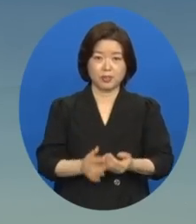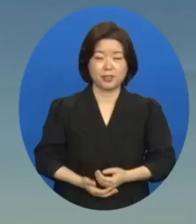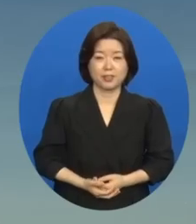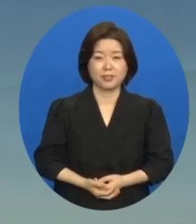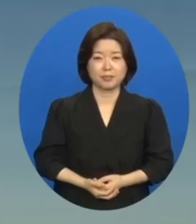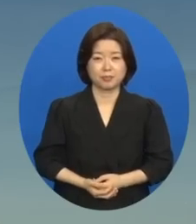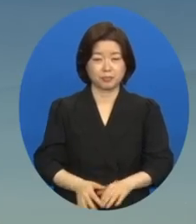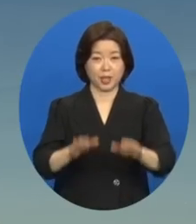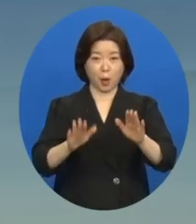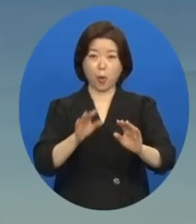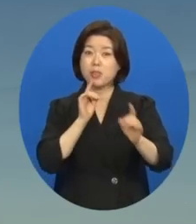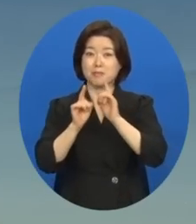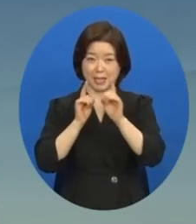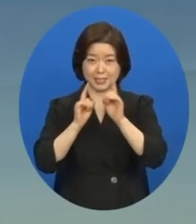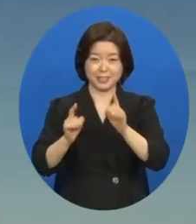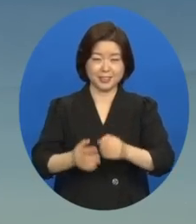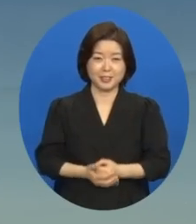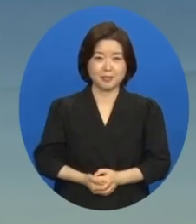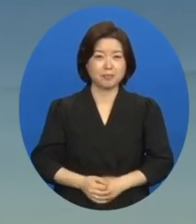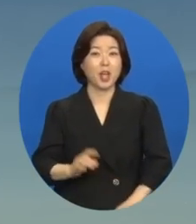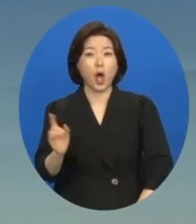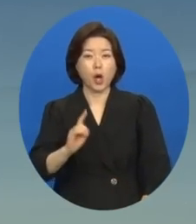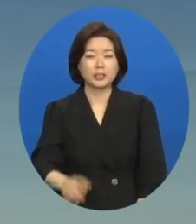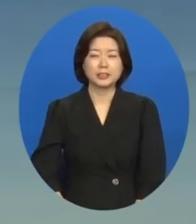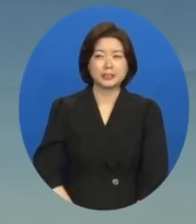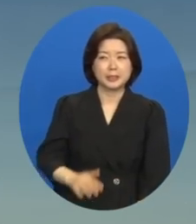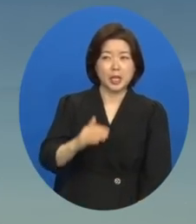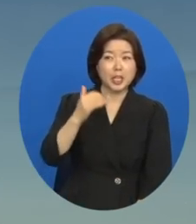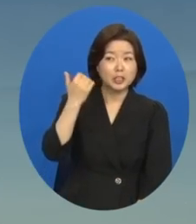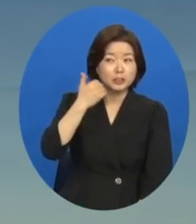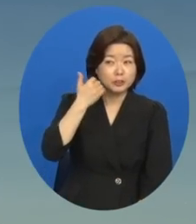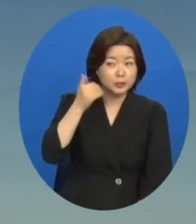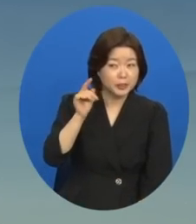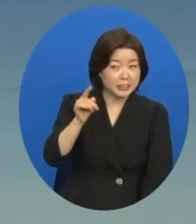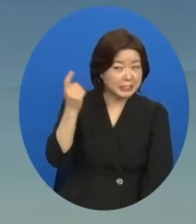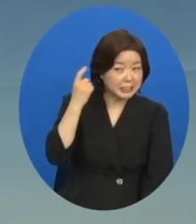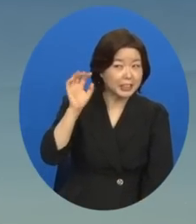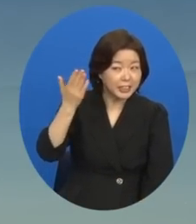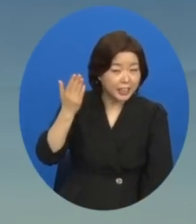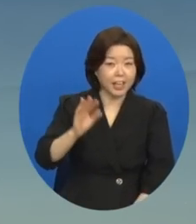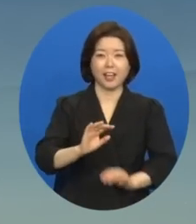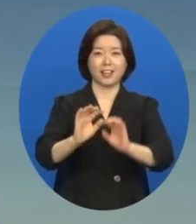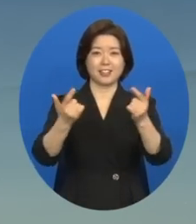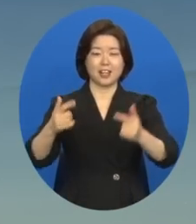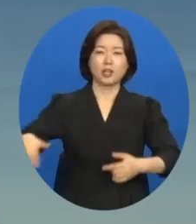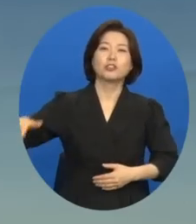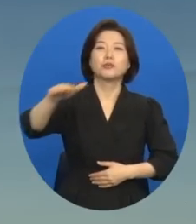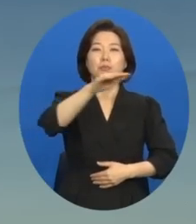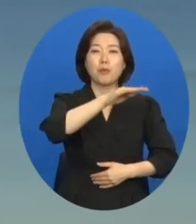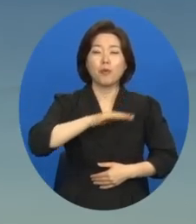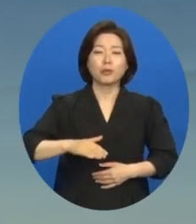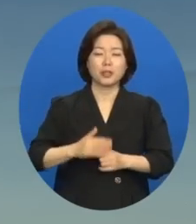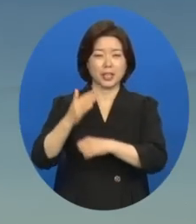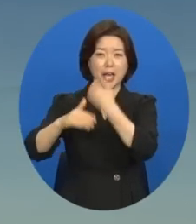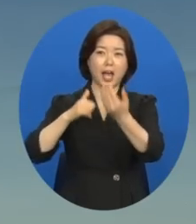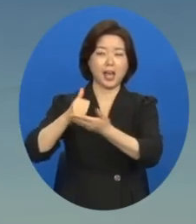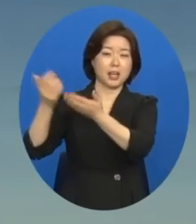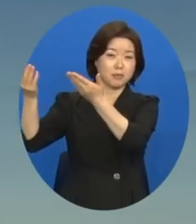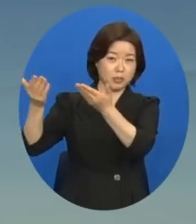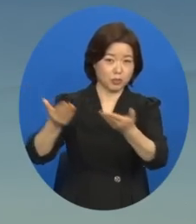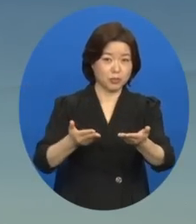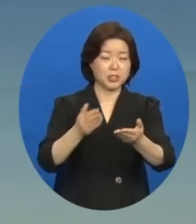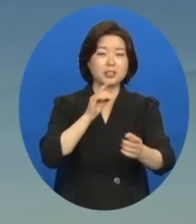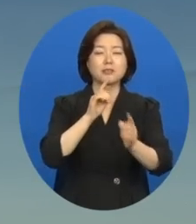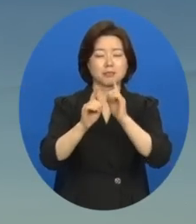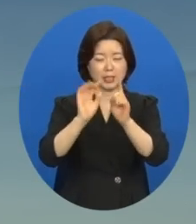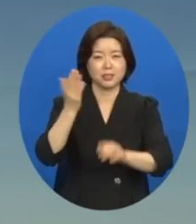그러니 오늘 말씀은 어떤 누구누구가 들어야 돼 이 말이 아니고요, 우리 모두에게 하나님이 주시는 말씀이 되는